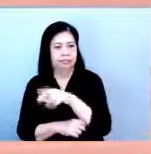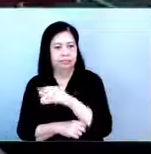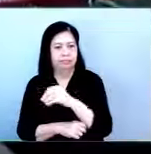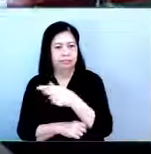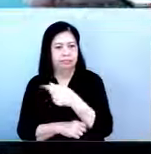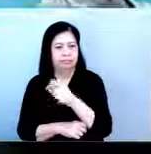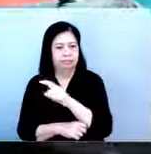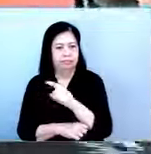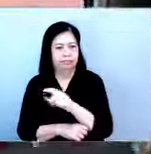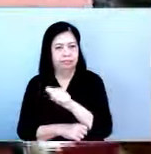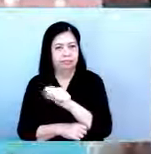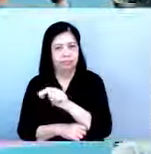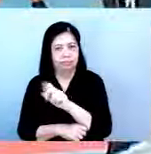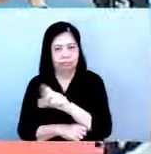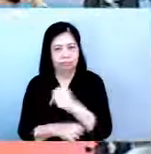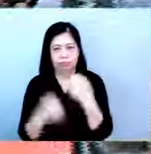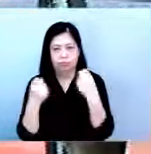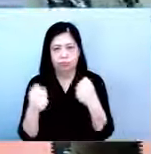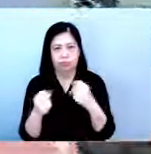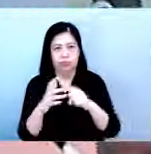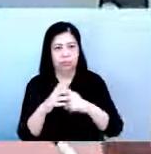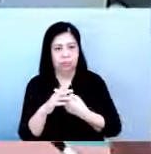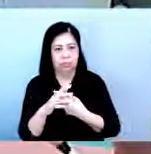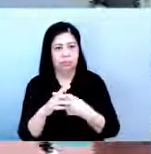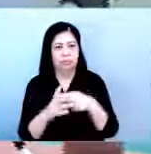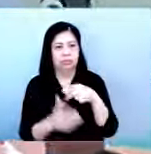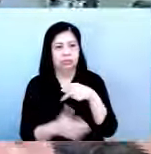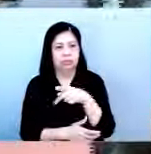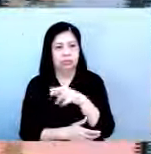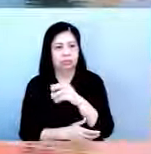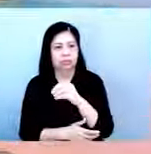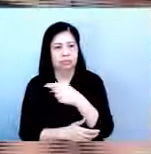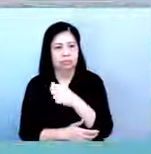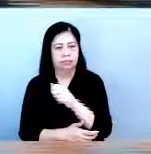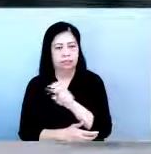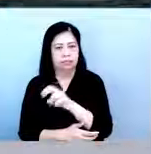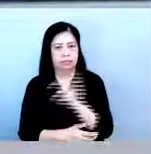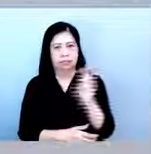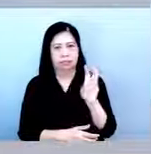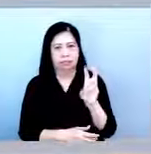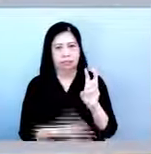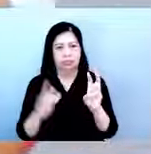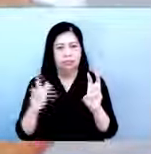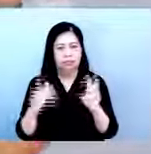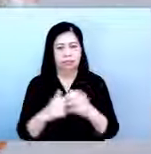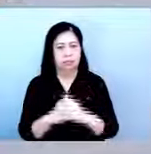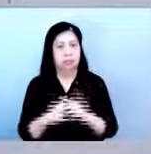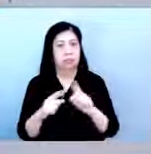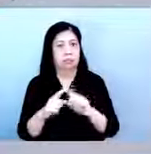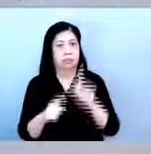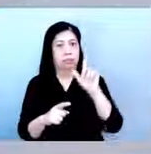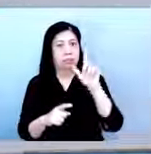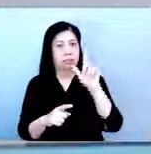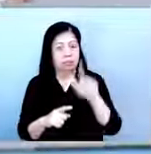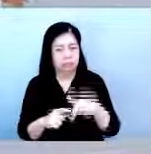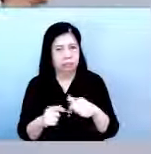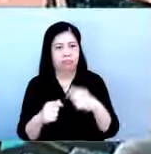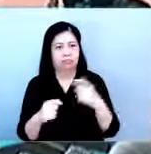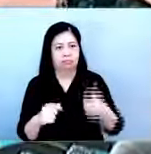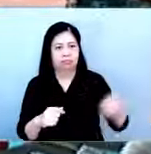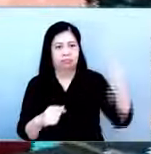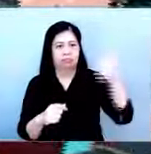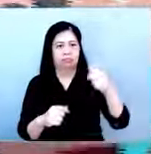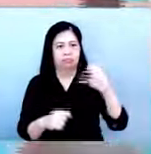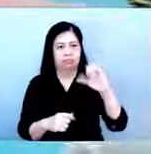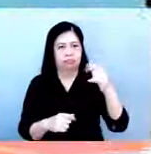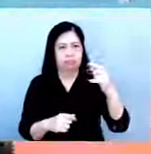Angels. Malakas ang simula ng Petrogas sa unang set, 16-25. Pero hindi na sila pinagbigyan ng Spikers